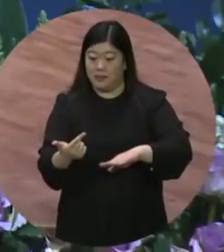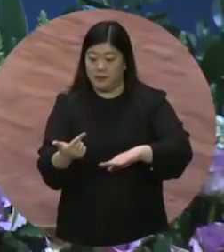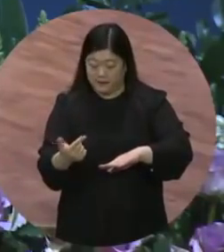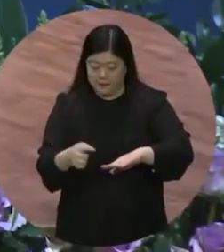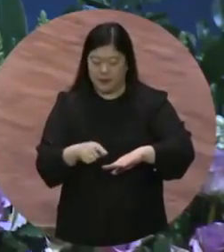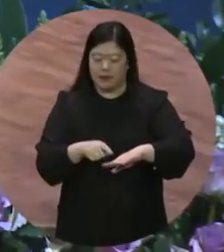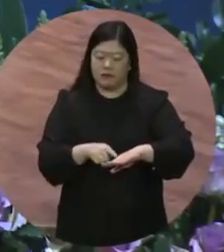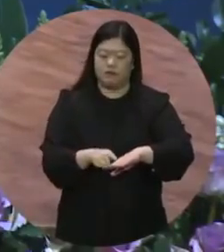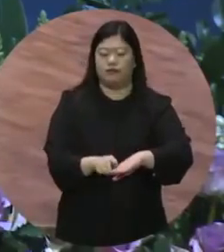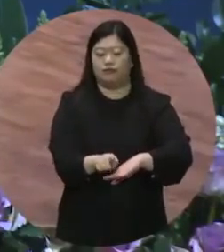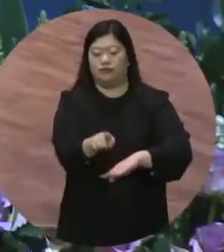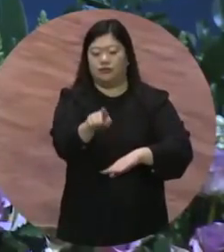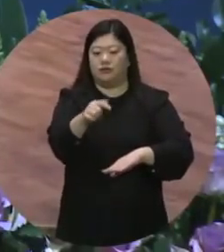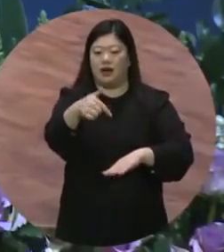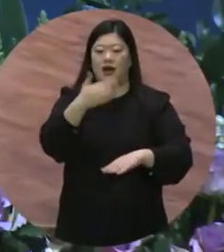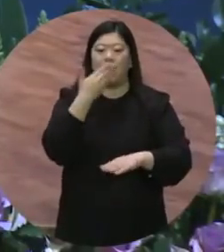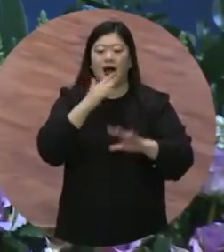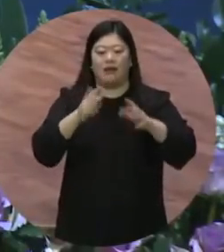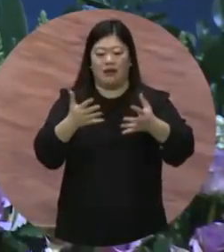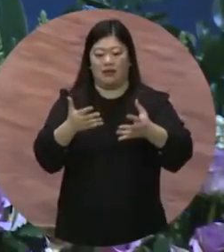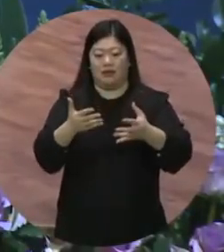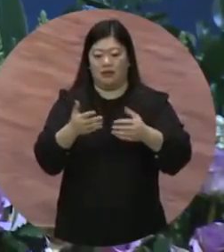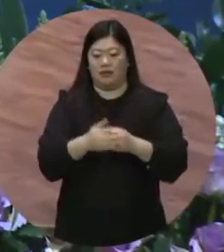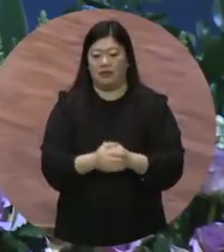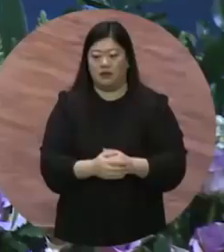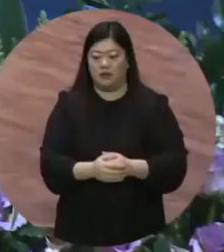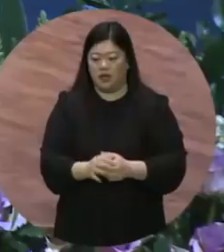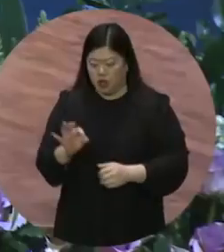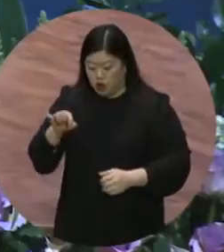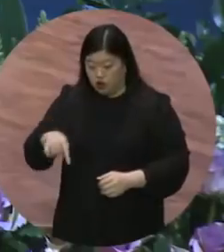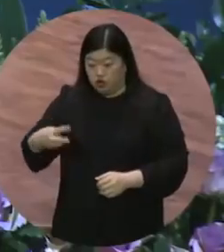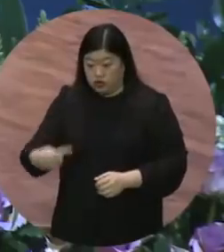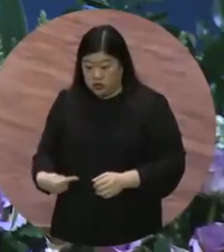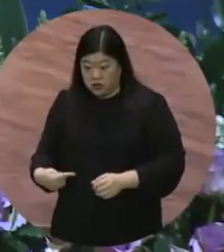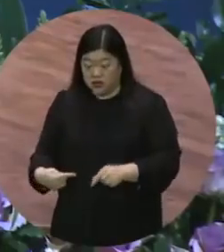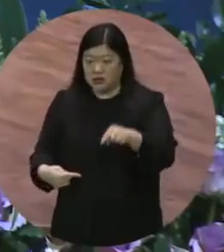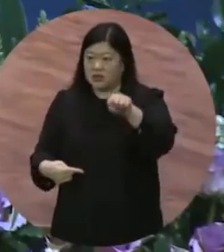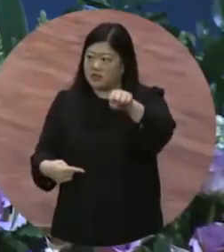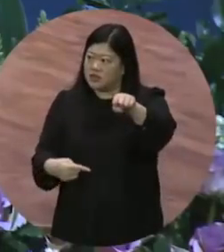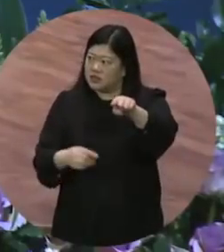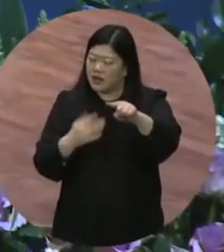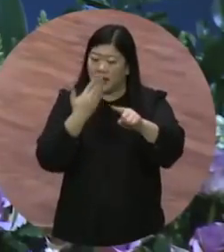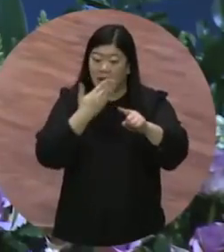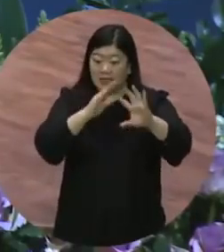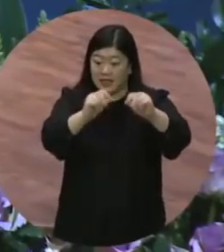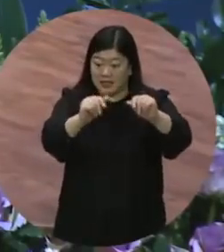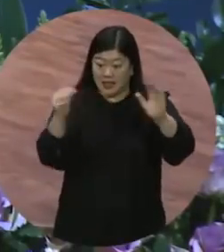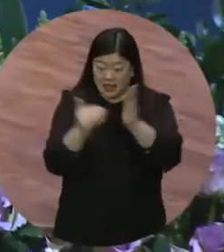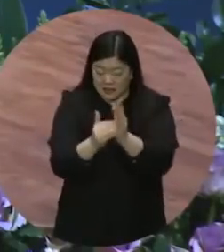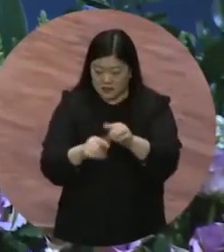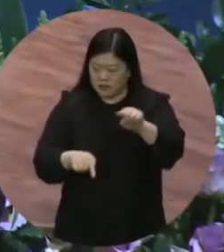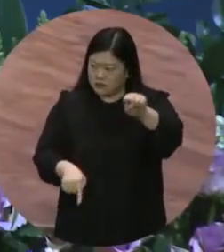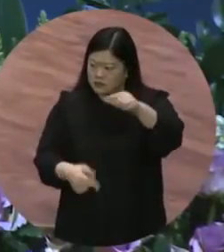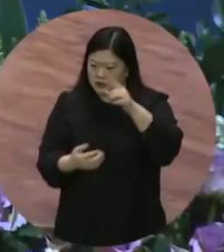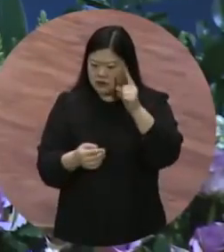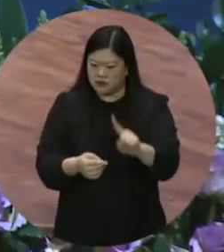저 가나안 땅입니다. 다른 말로 하면 갈대아 우르에서 가나안까지는 1500km예요.